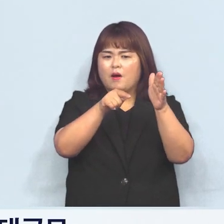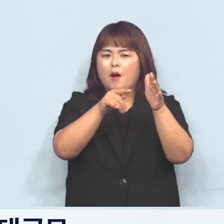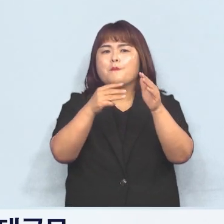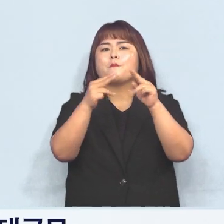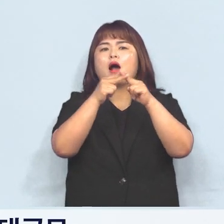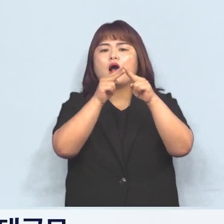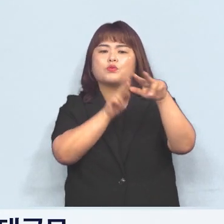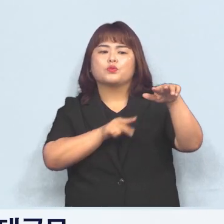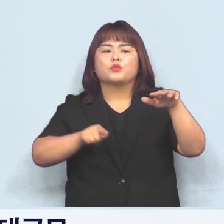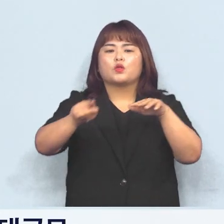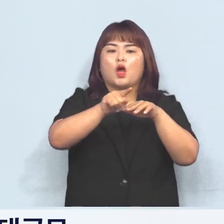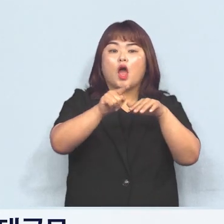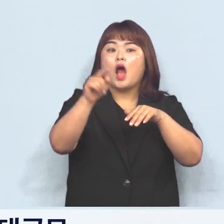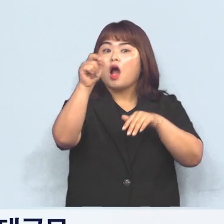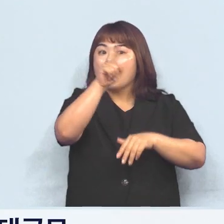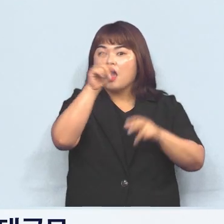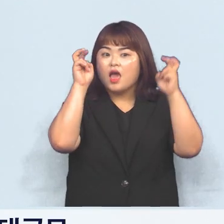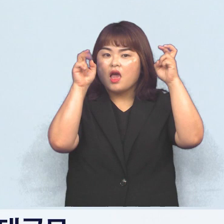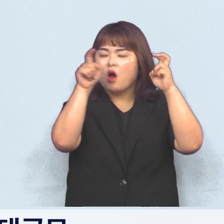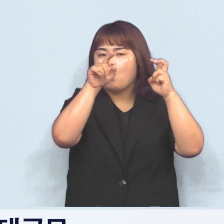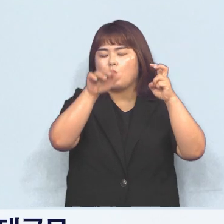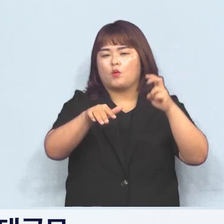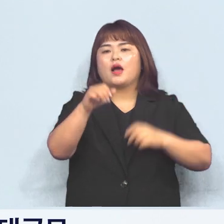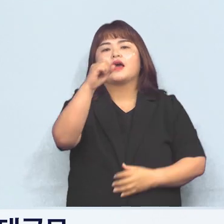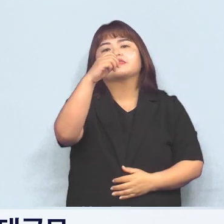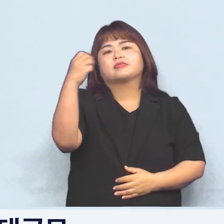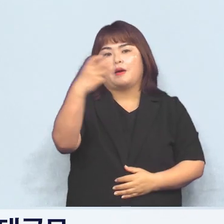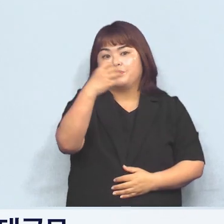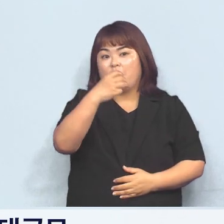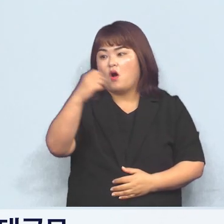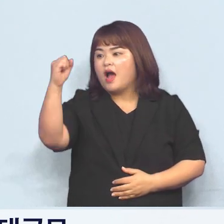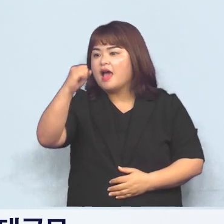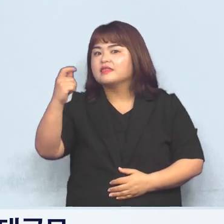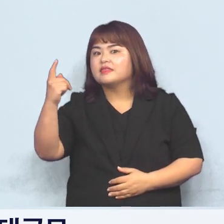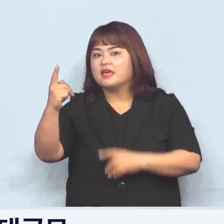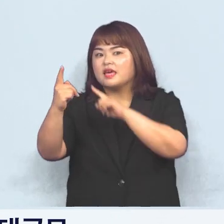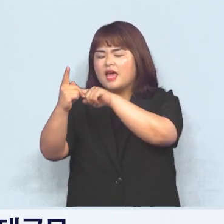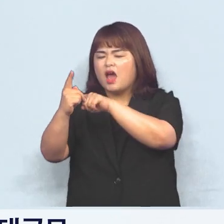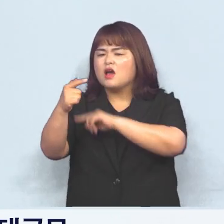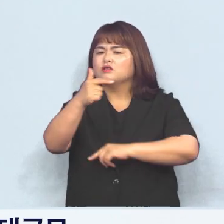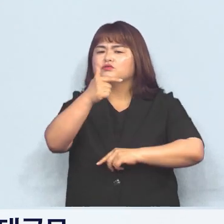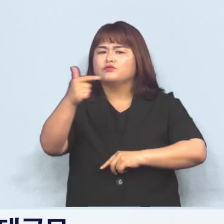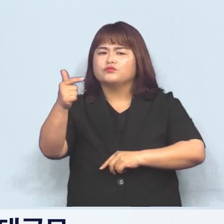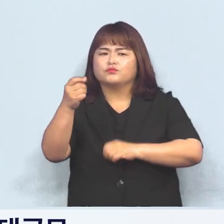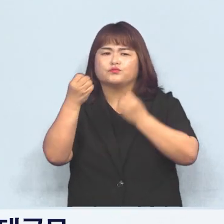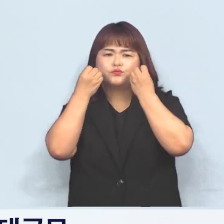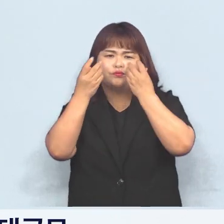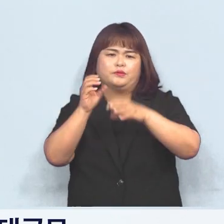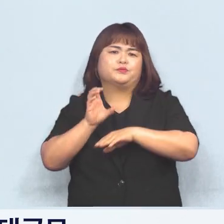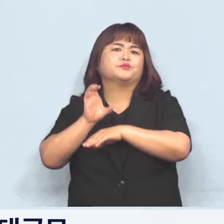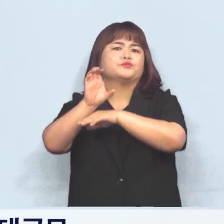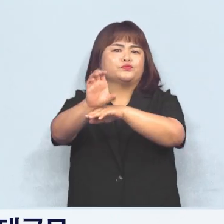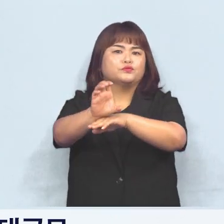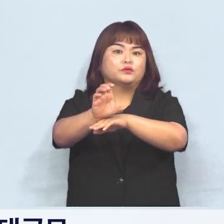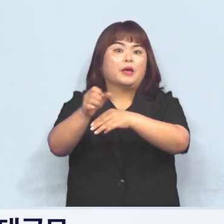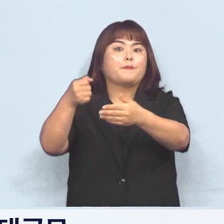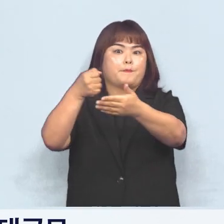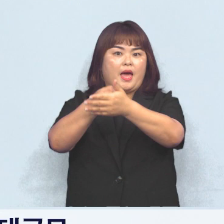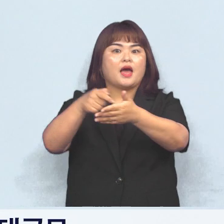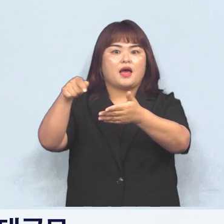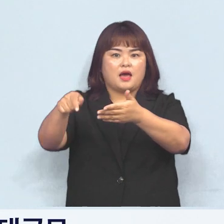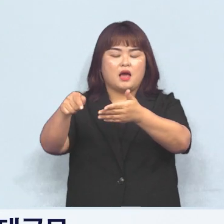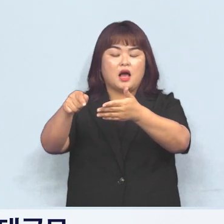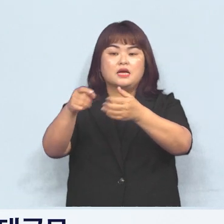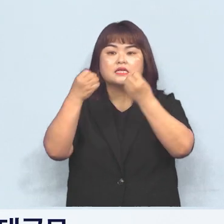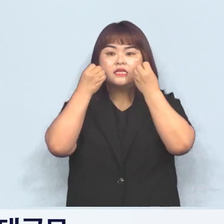선도기업인 삼성전자와 SK하이닉스가 대규모 신규 투자를 하기로 했고요.